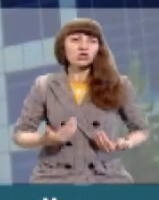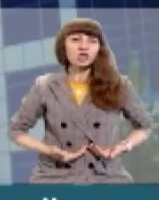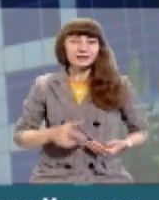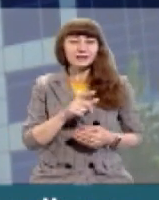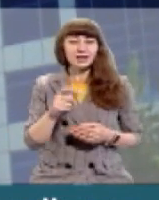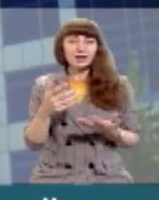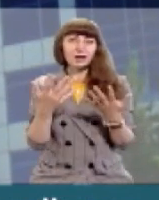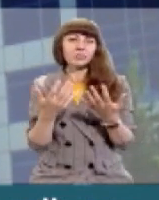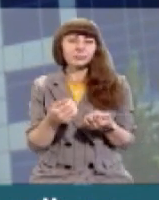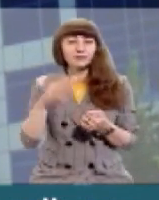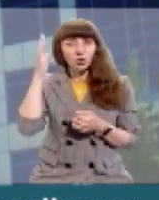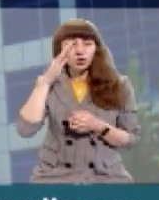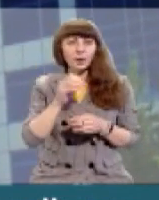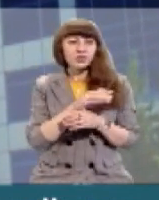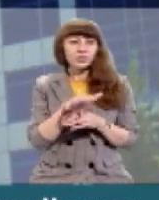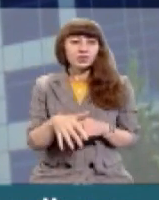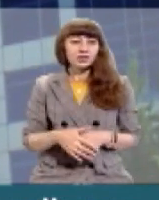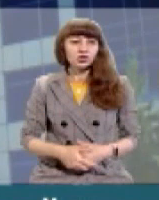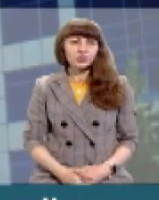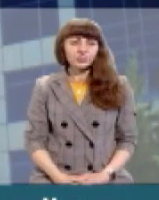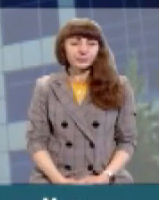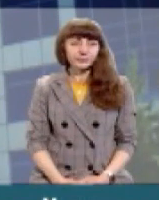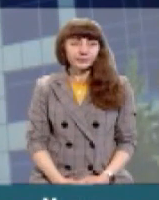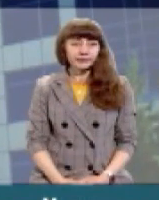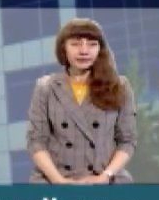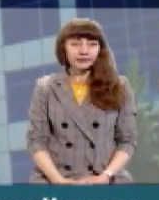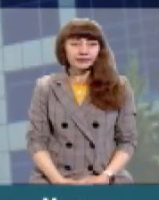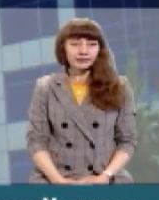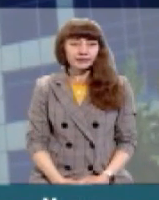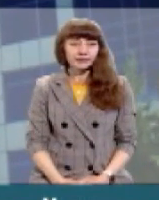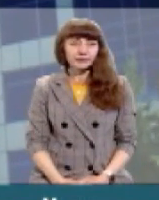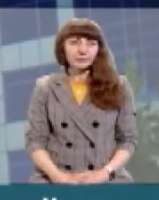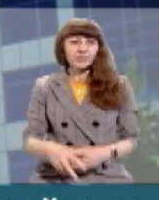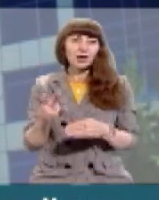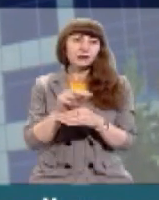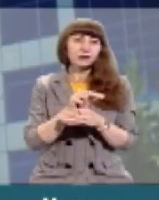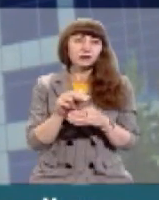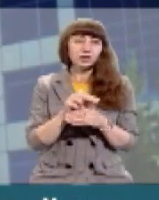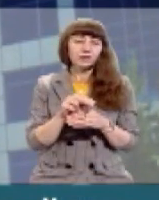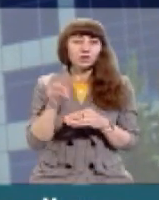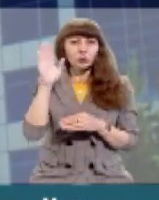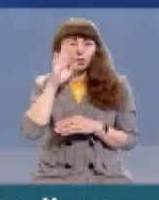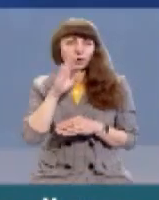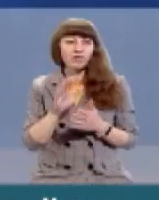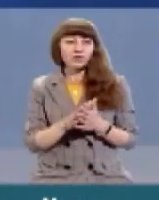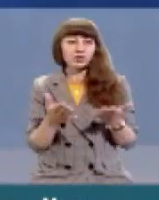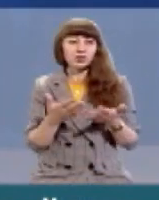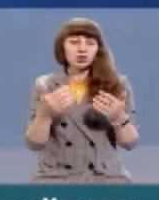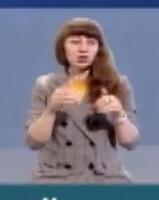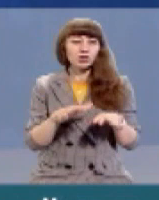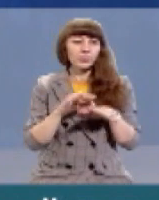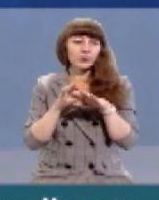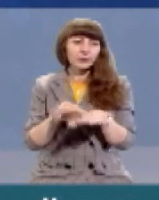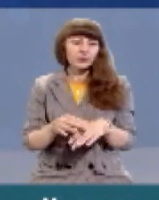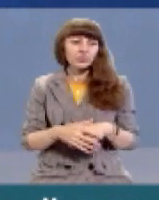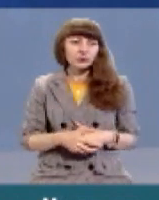хотелось узнать, какова сейчас там ситуация, приняли ли этот реконструкцию этого водопровода, какие меры вами предпринимаются? А что ведутся